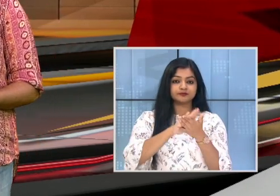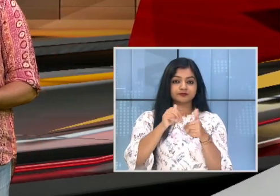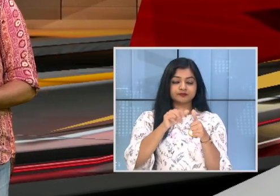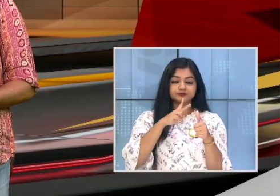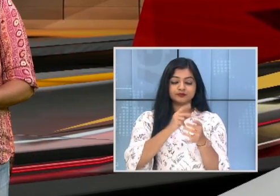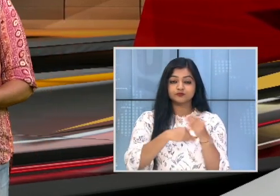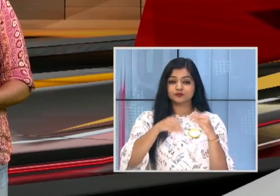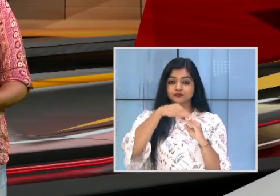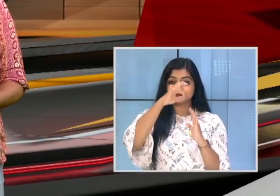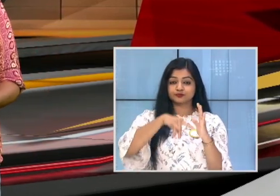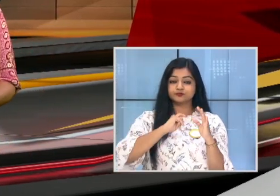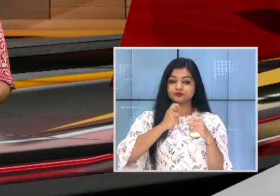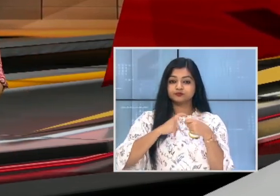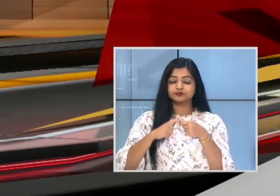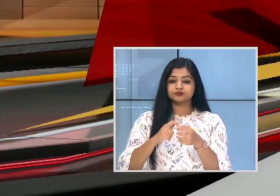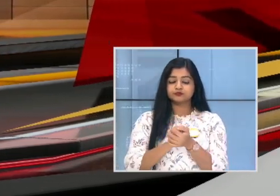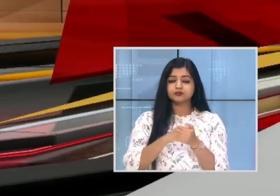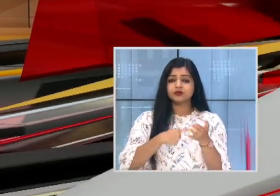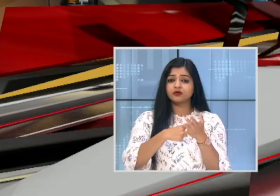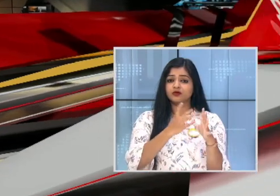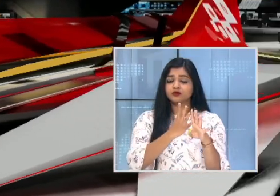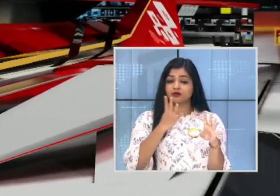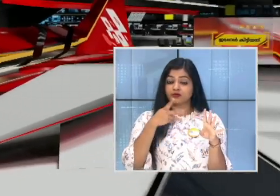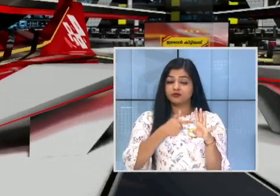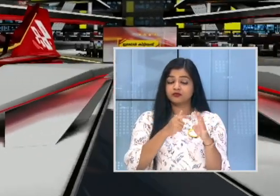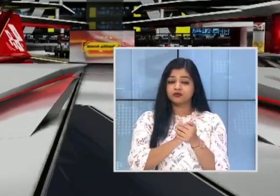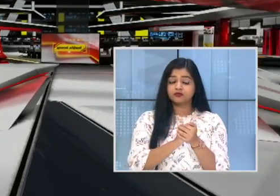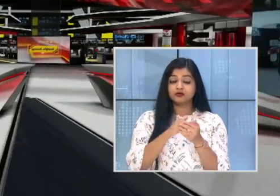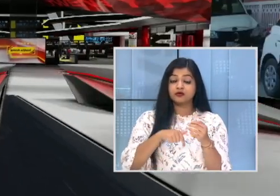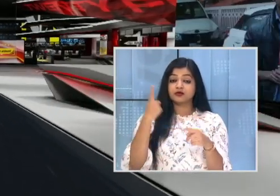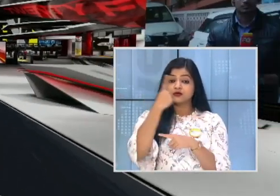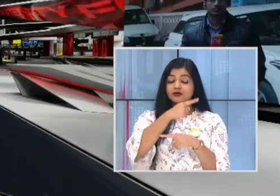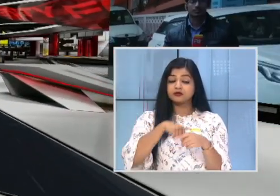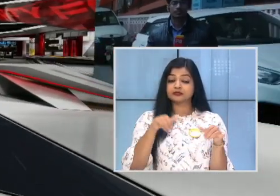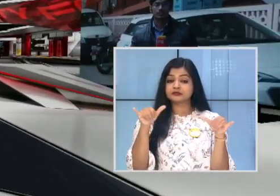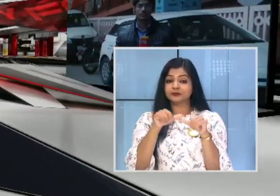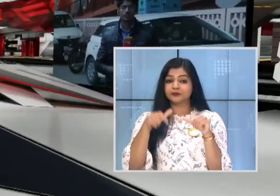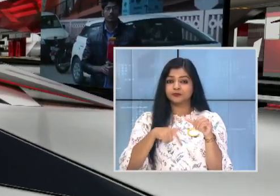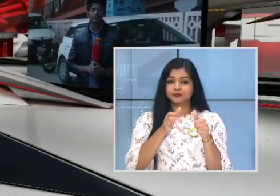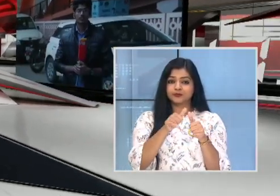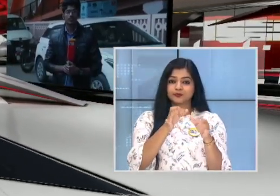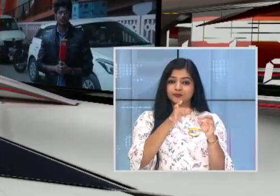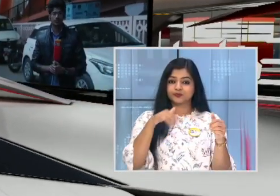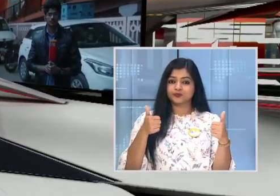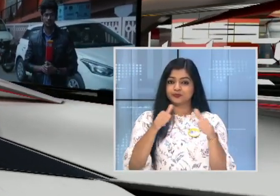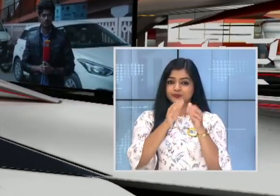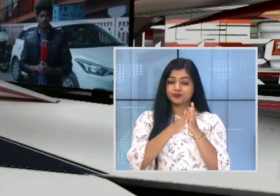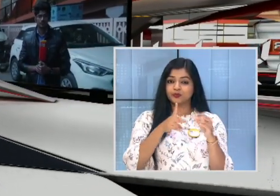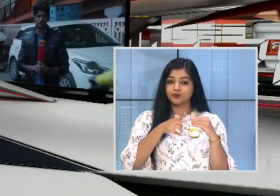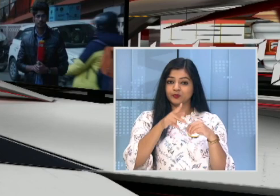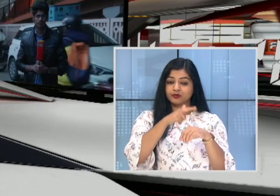വിവരങ്ങളുമായി. അച്യുതൻ, എന്താണ് ഈ റാലി? അന്നത്തെ ദിവസം ജനുവരി 22-ന് ഈ റാലി നടത്തുമ്പോൾ